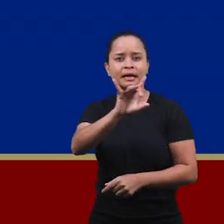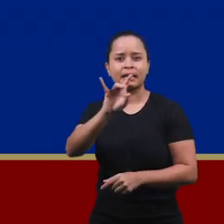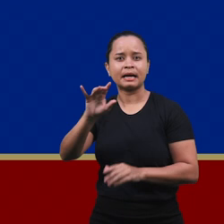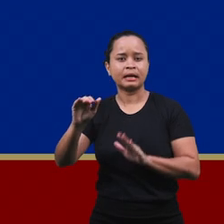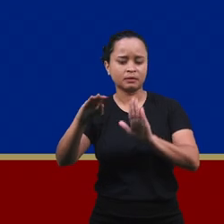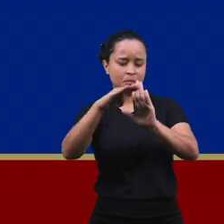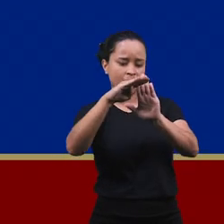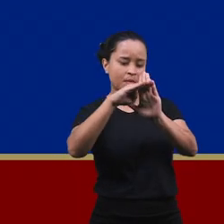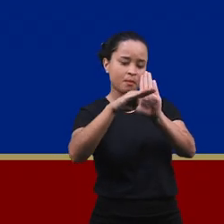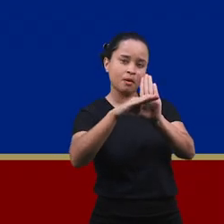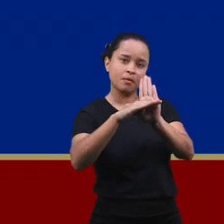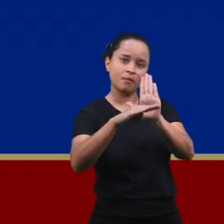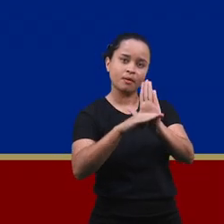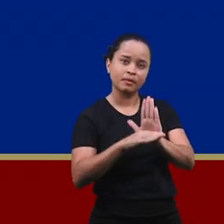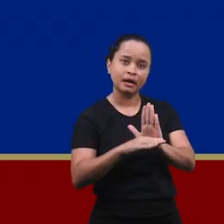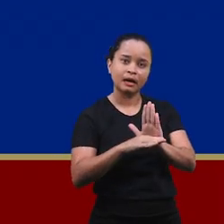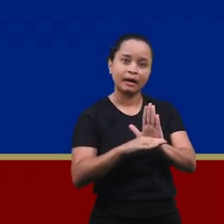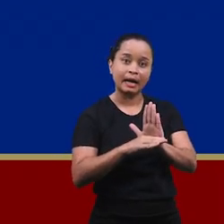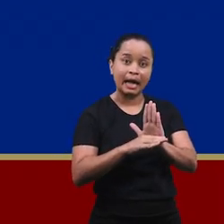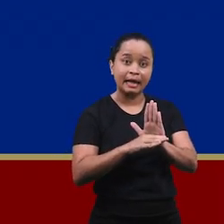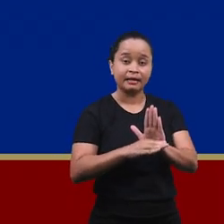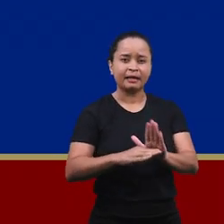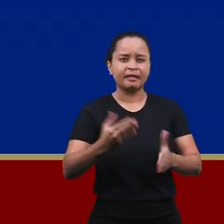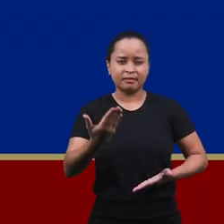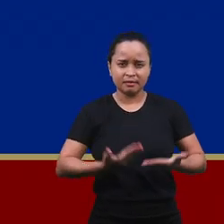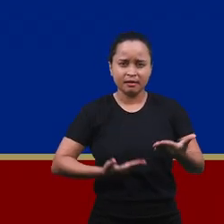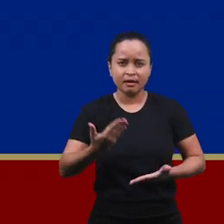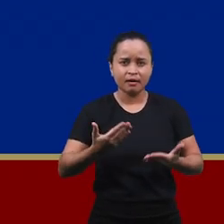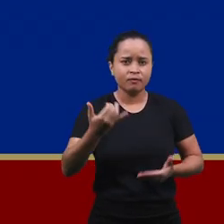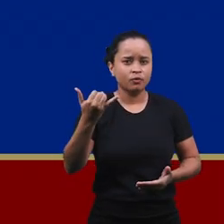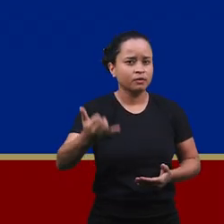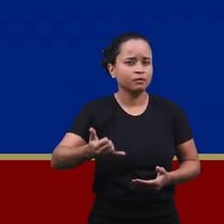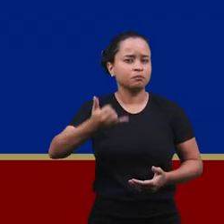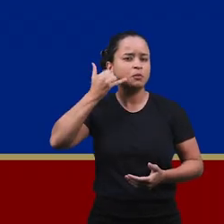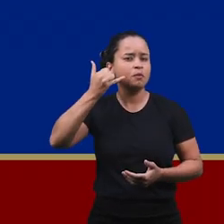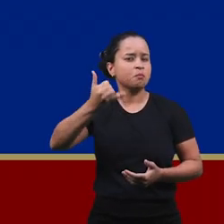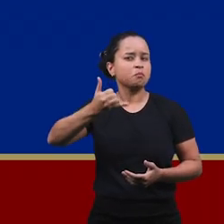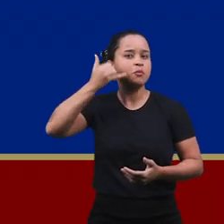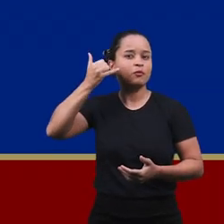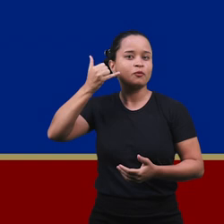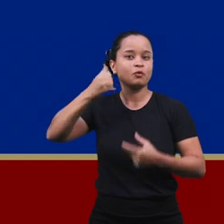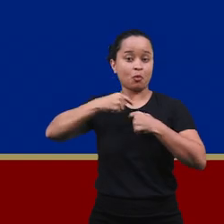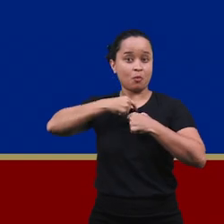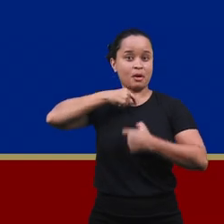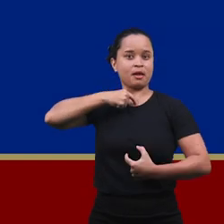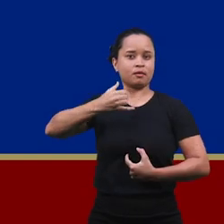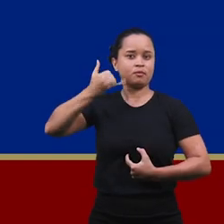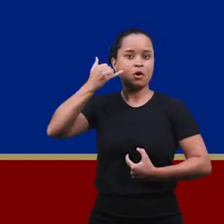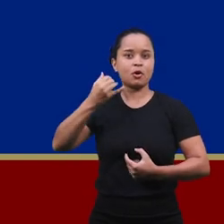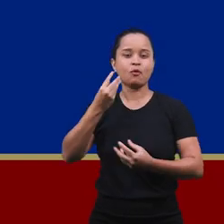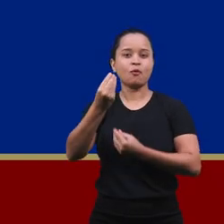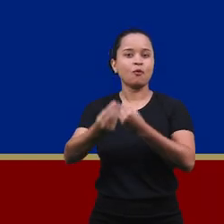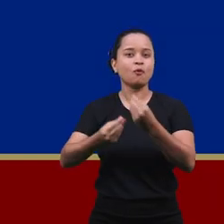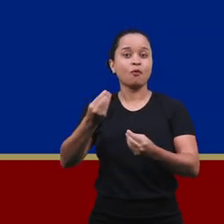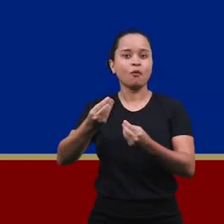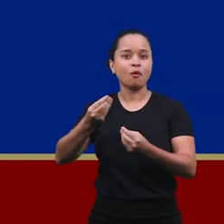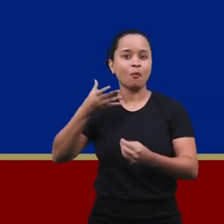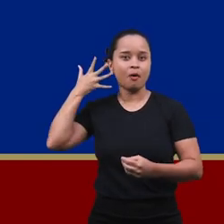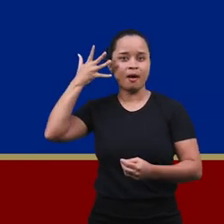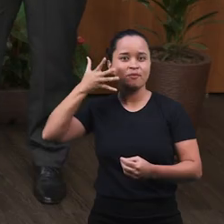chaque programme, il reçoit des appels des frères et des ouvriers par rapport